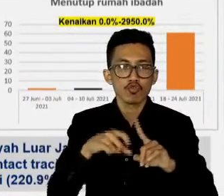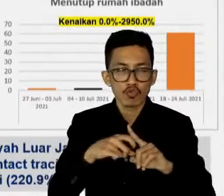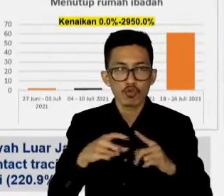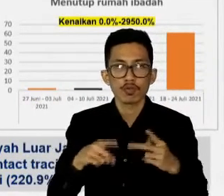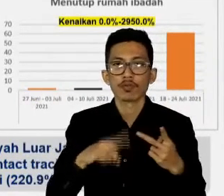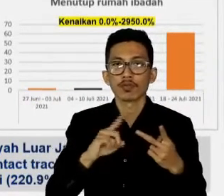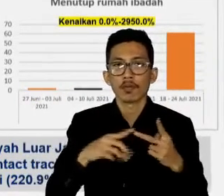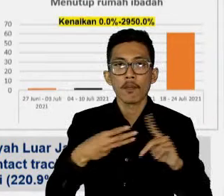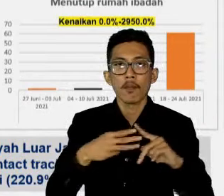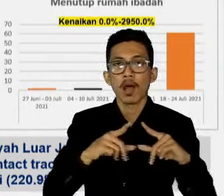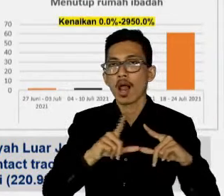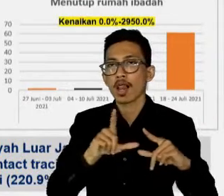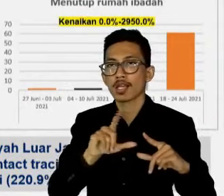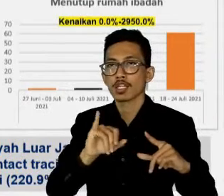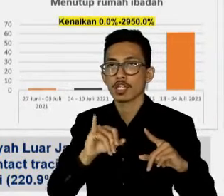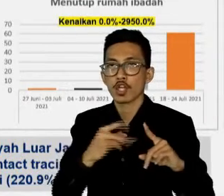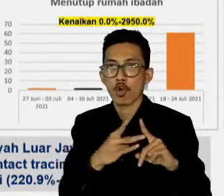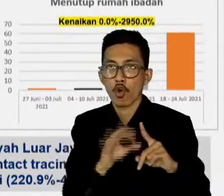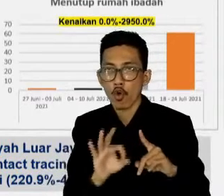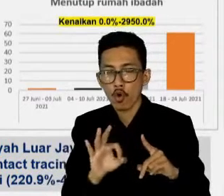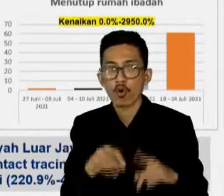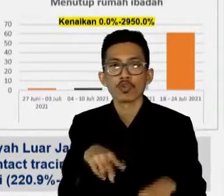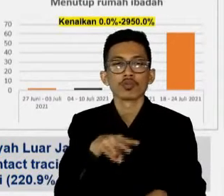ya, ini naik di angka